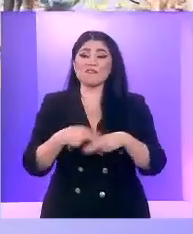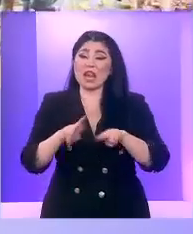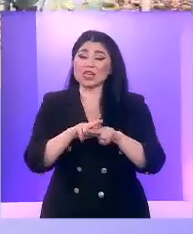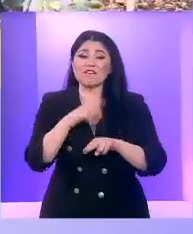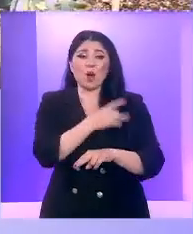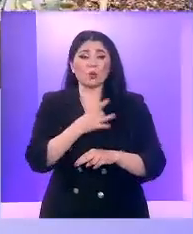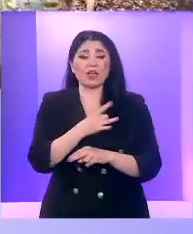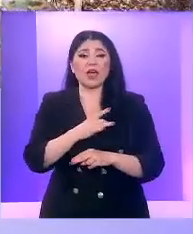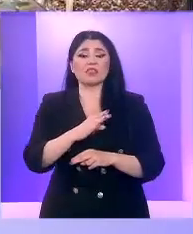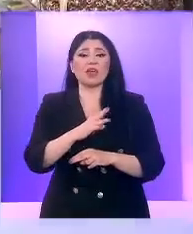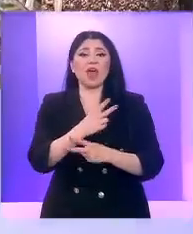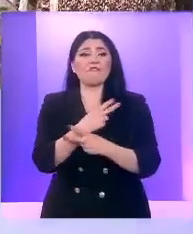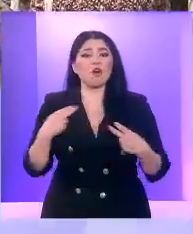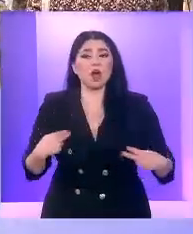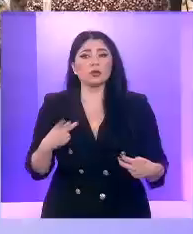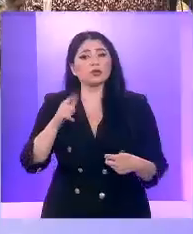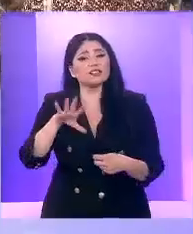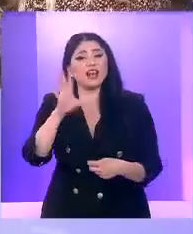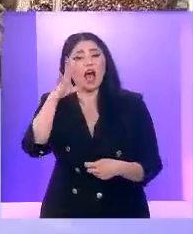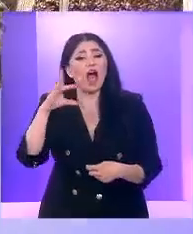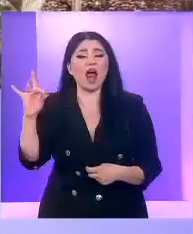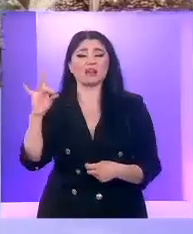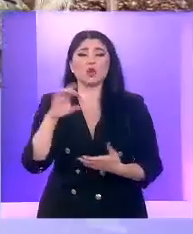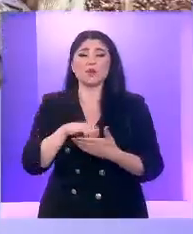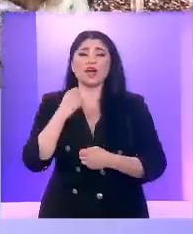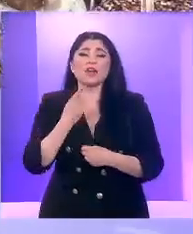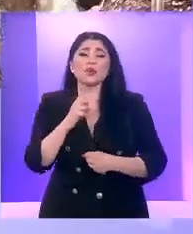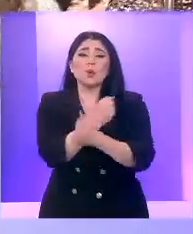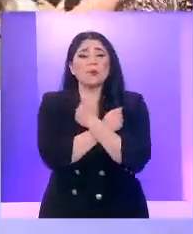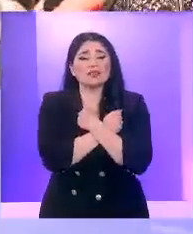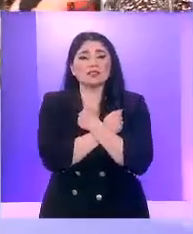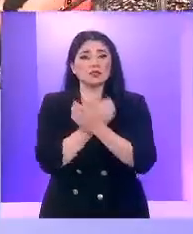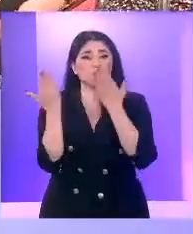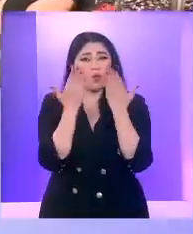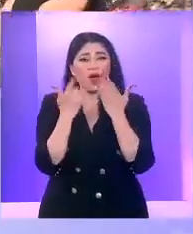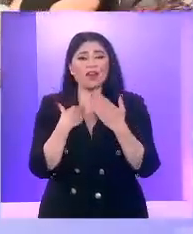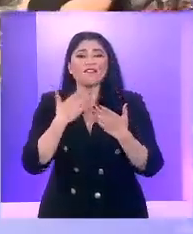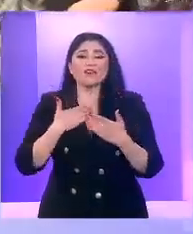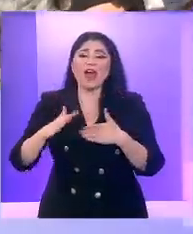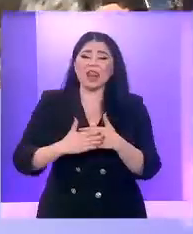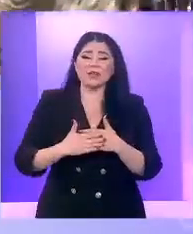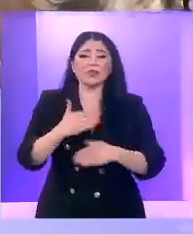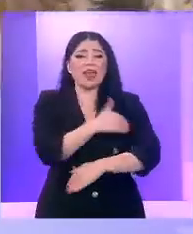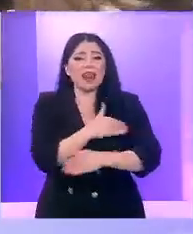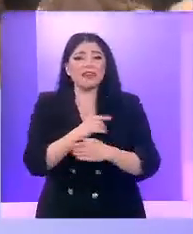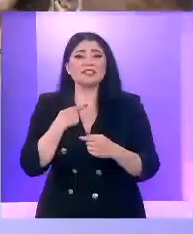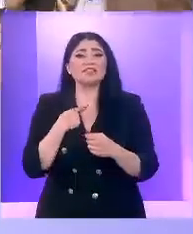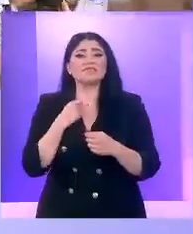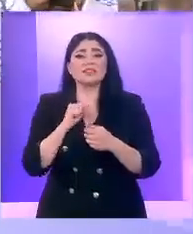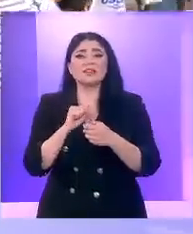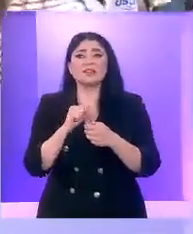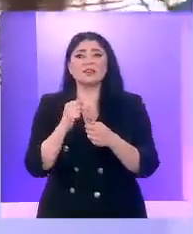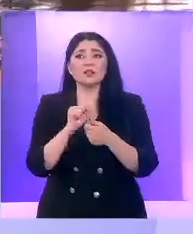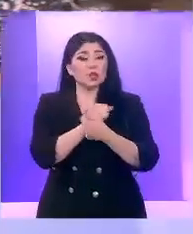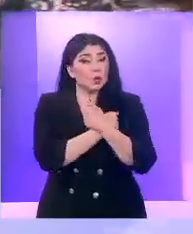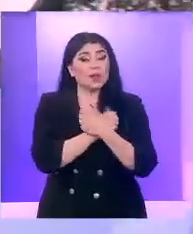puteam să fiu în alt domeniu, dar iubesc școala și vreau să fiu alături de elevii mei, să-i transform în viitor cetățeni care să înțeleagă că